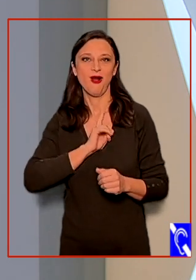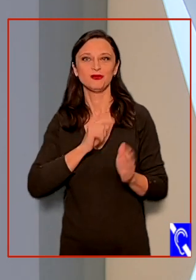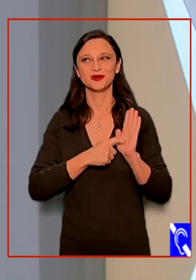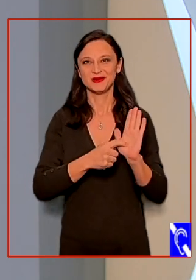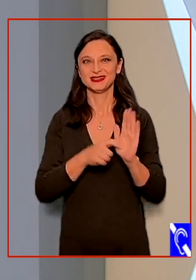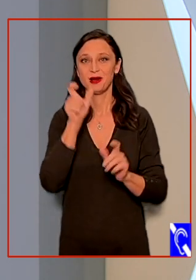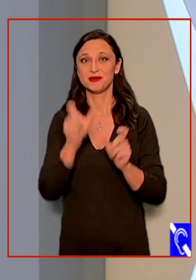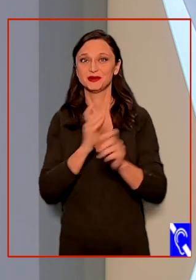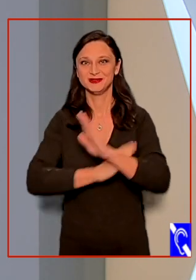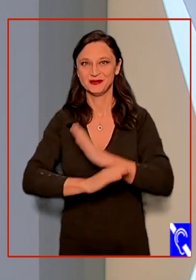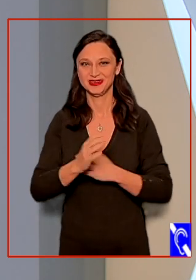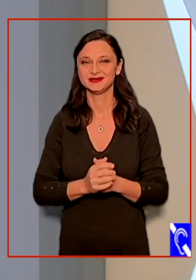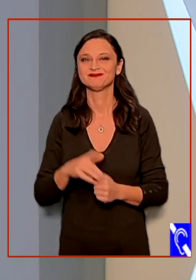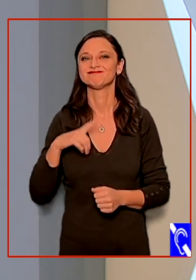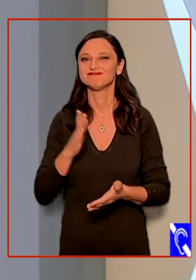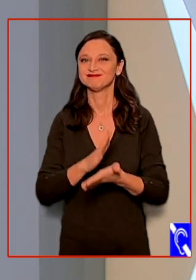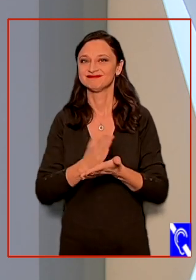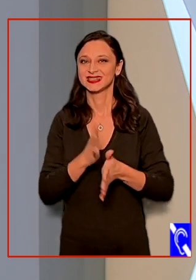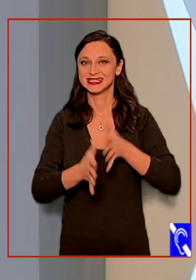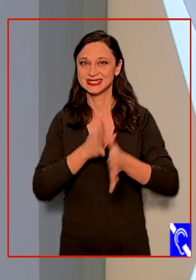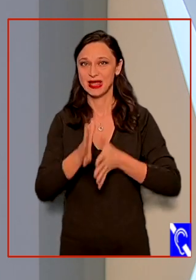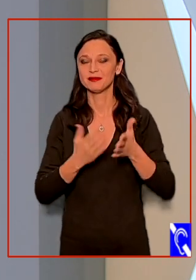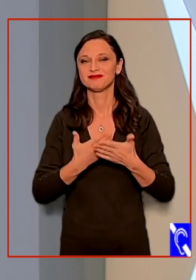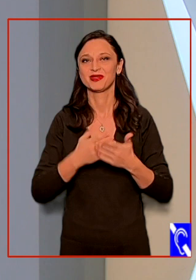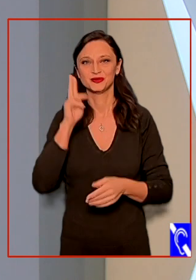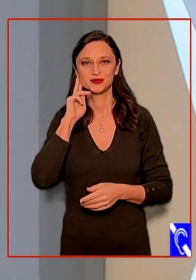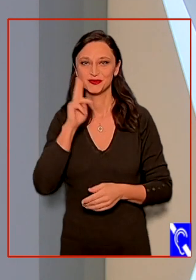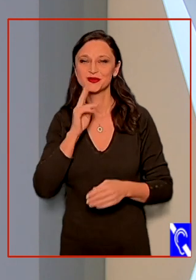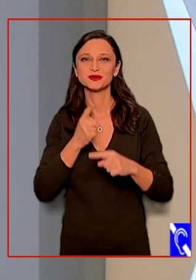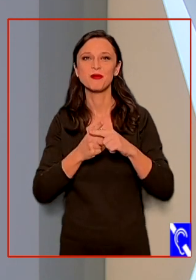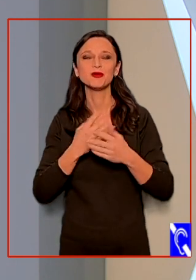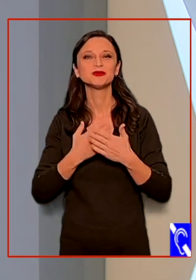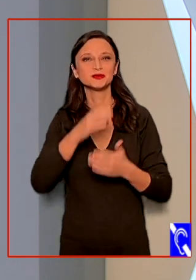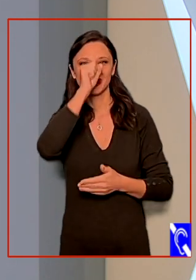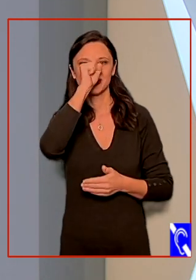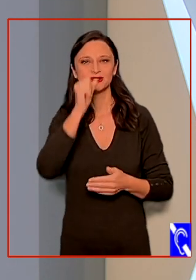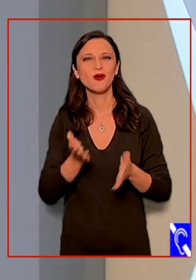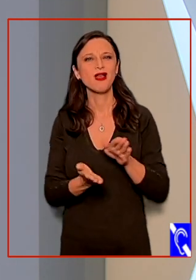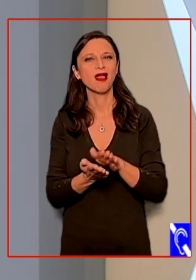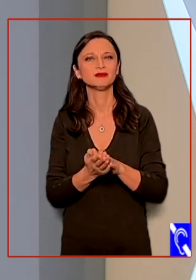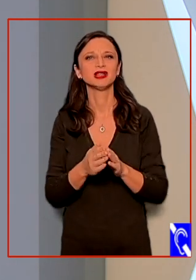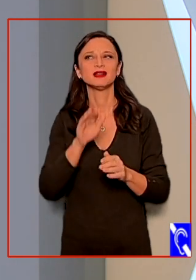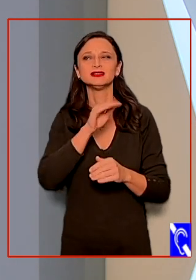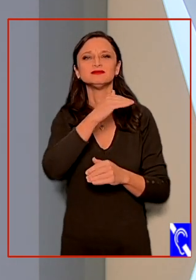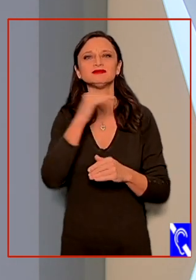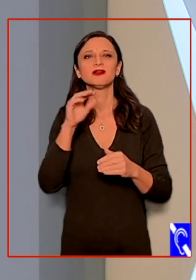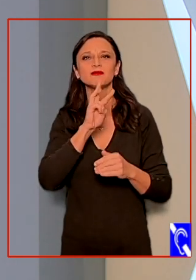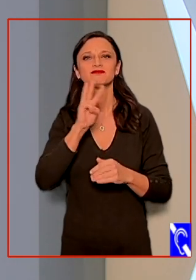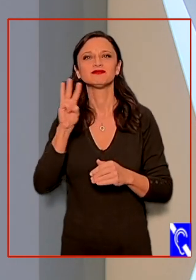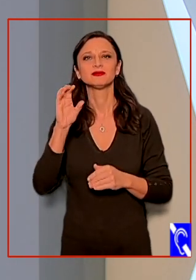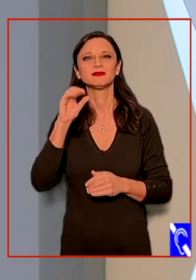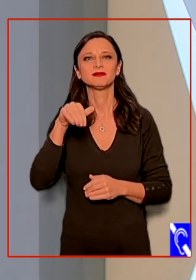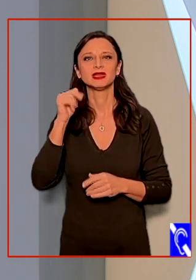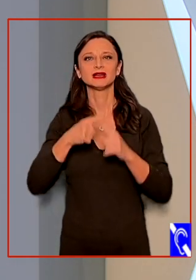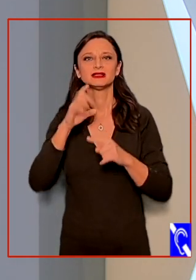Este interpretată în limba semnelor române, asta pentru ca mesajul nostru să ajungă și la persoanele cu deficiențe de auz, în același timp o variantă